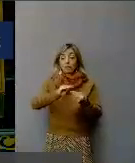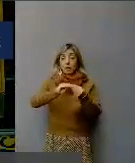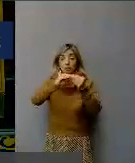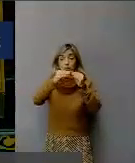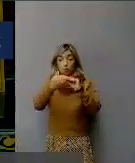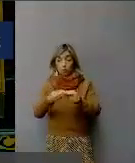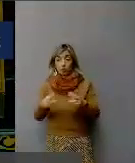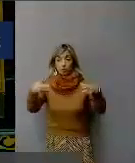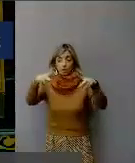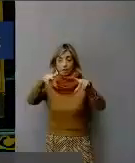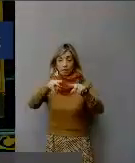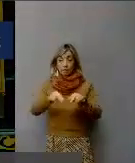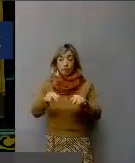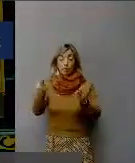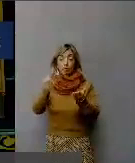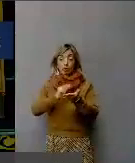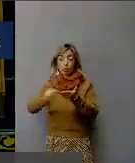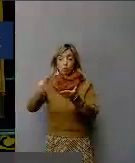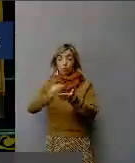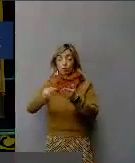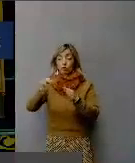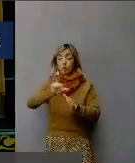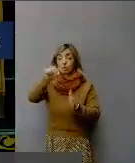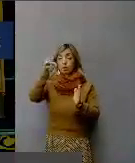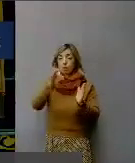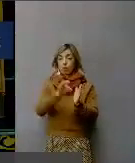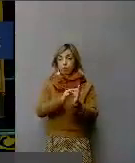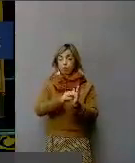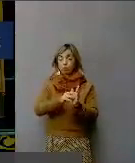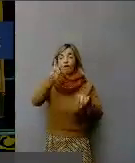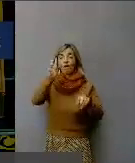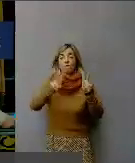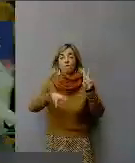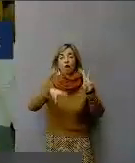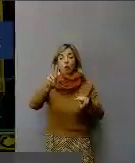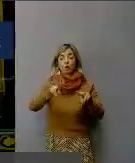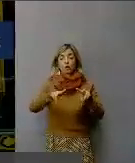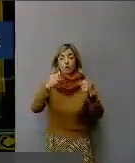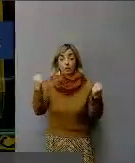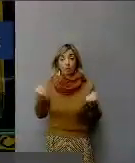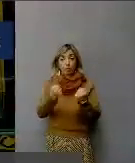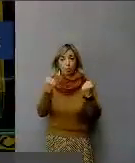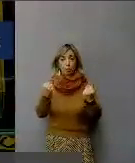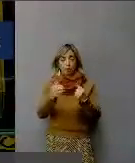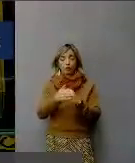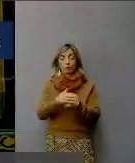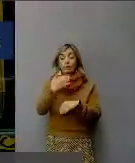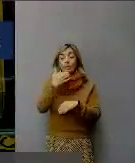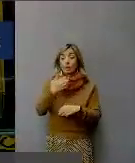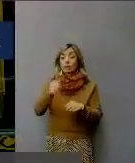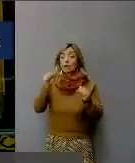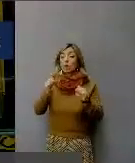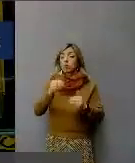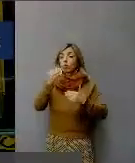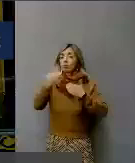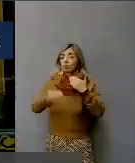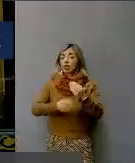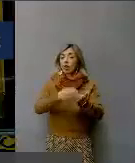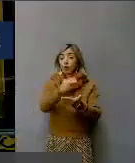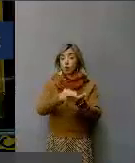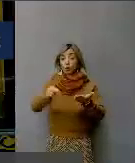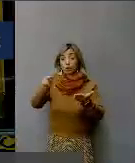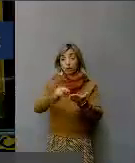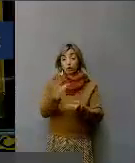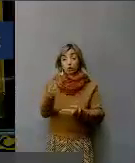uffici il primo punto dell'impegnativa valutare di promuovere grazie possiamo andare quindi in rotazione su questi due documenti